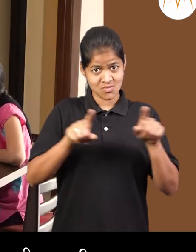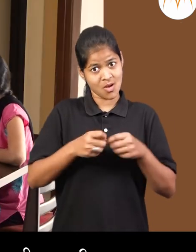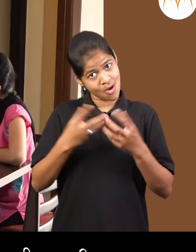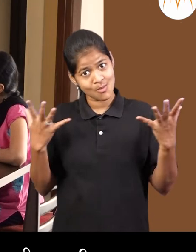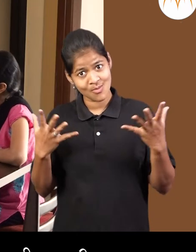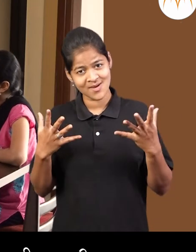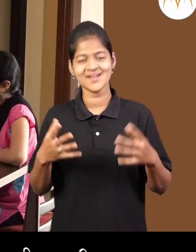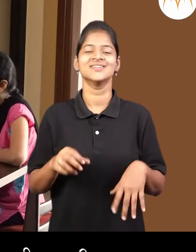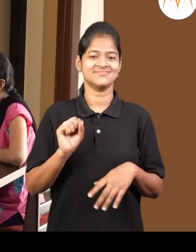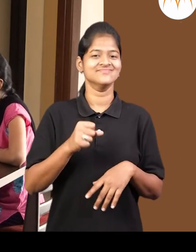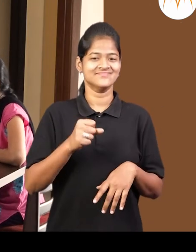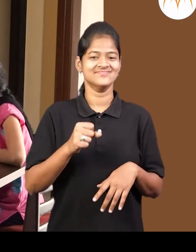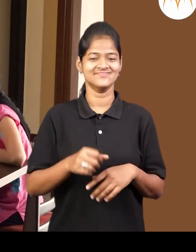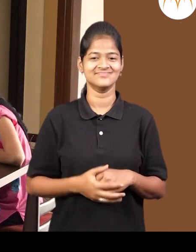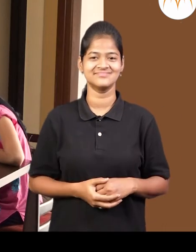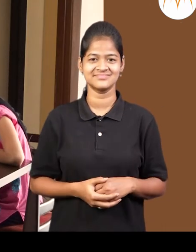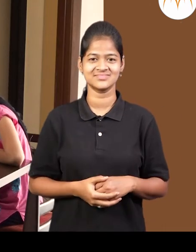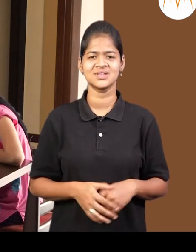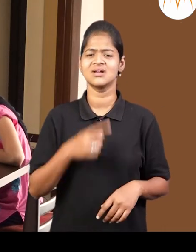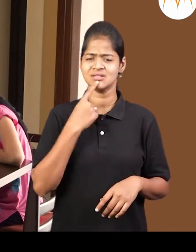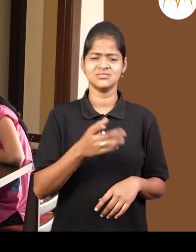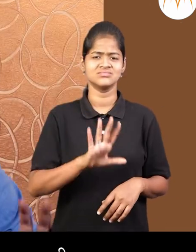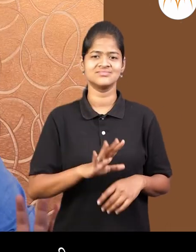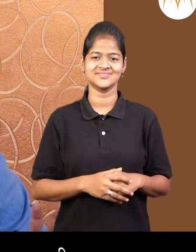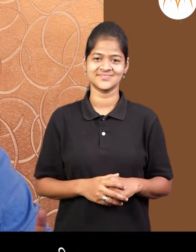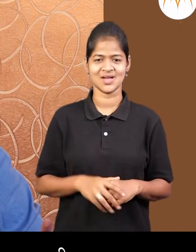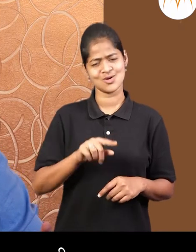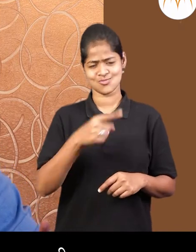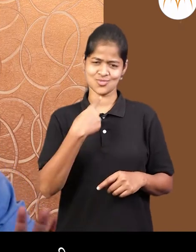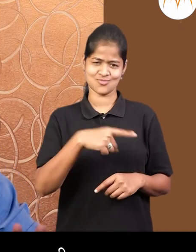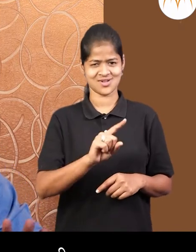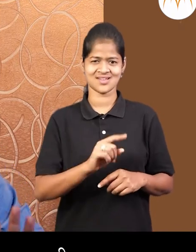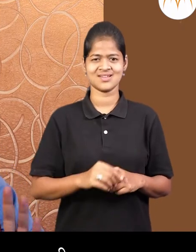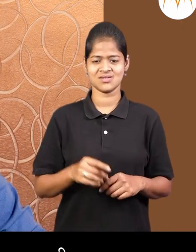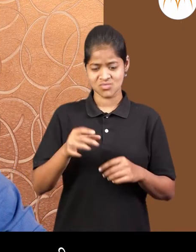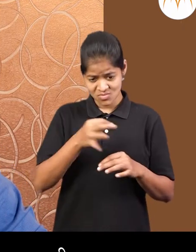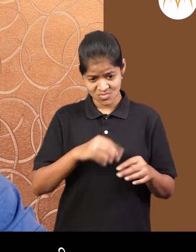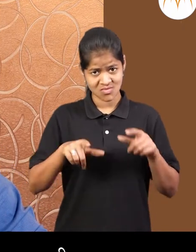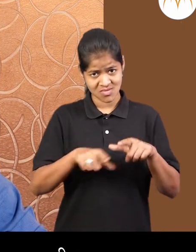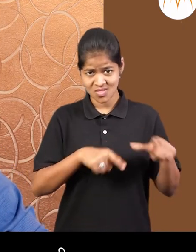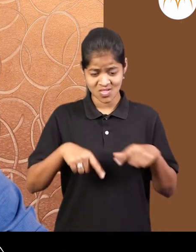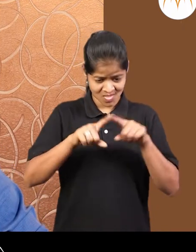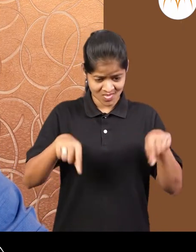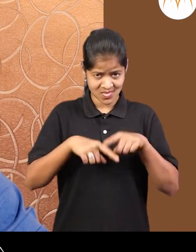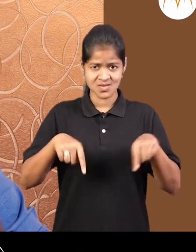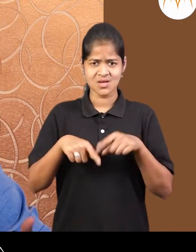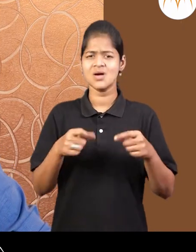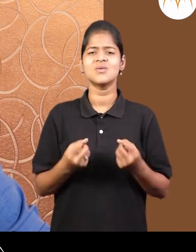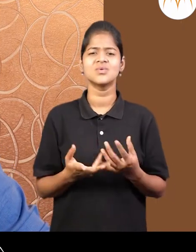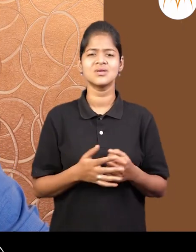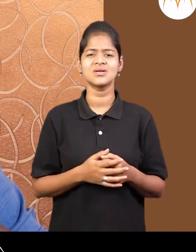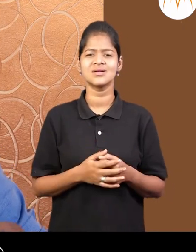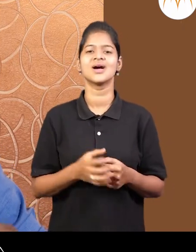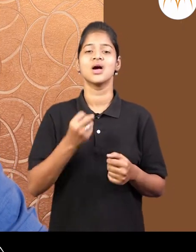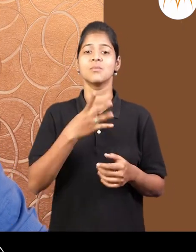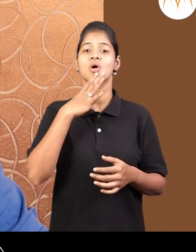का? लागतील, सांगतो तुला. बरोबर आहे तुझं की फरशा खूप लागतील, पण खूप म्हणजे